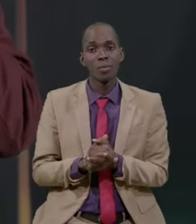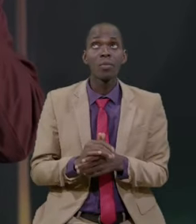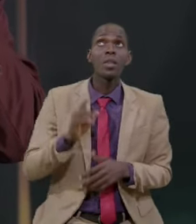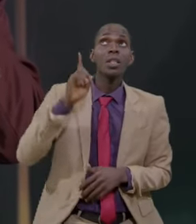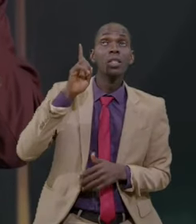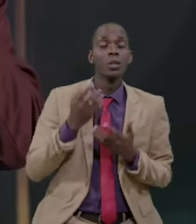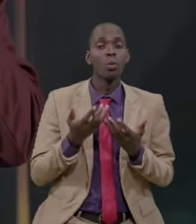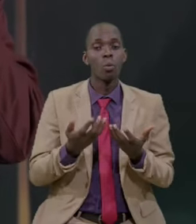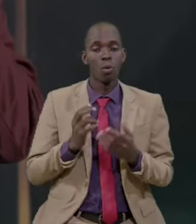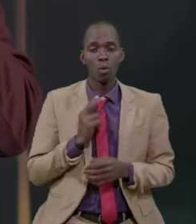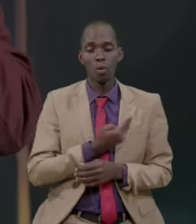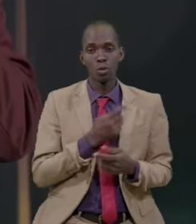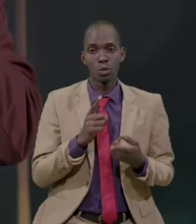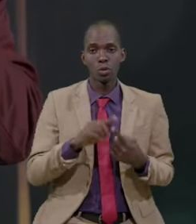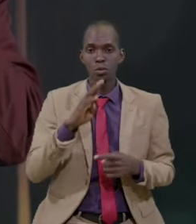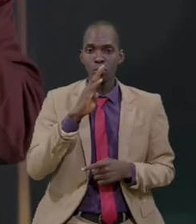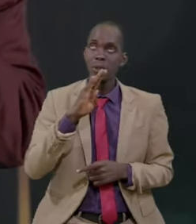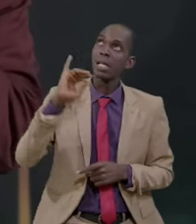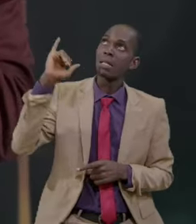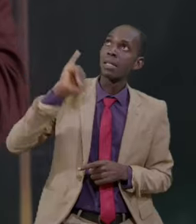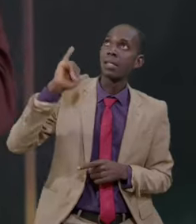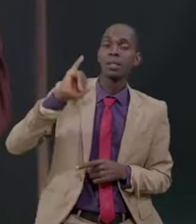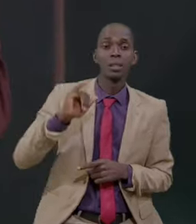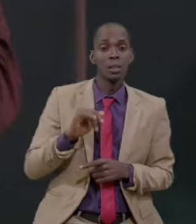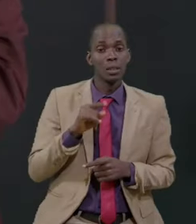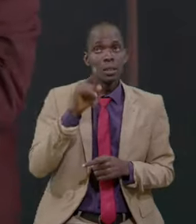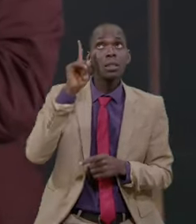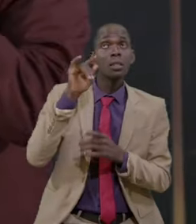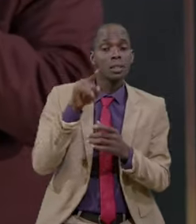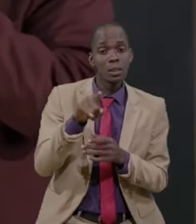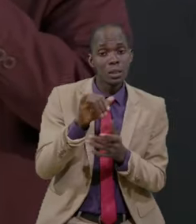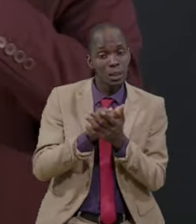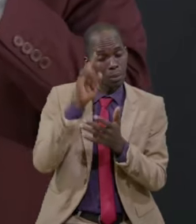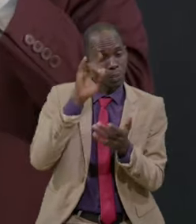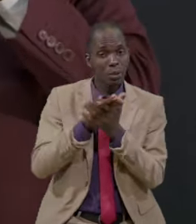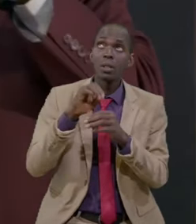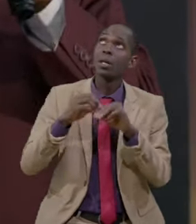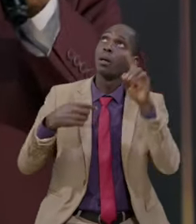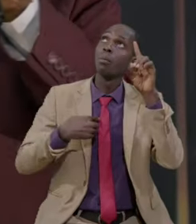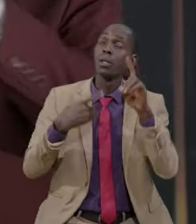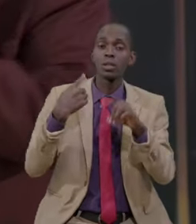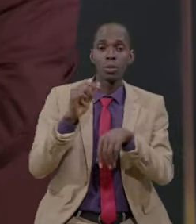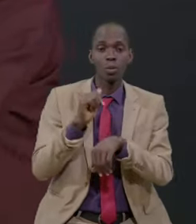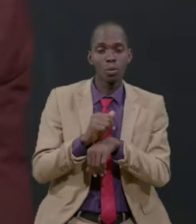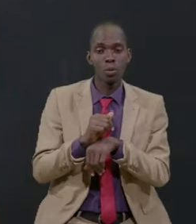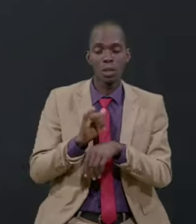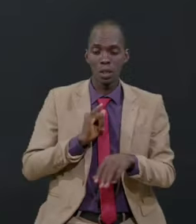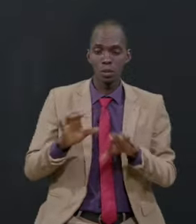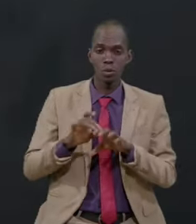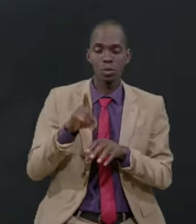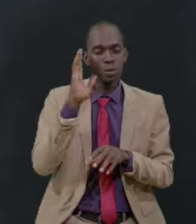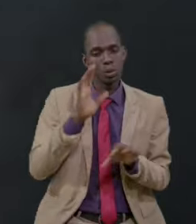lui. Celui qui croit en moi fera les œuvres que je fais. Et il en fera de plus grandes. Pensez à